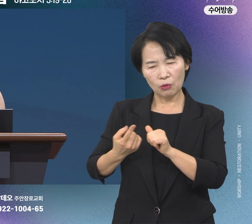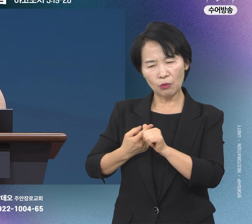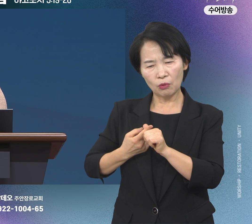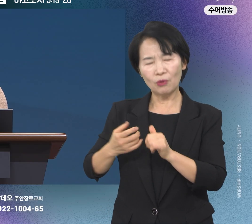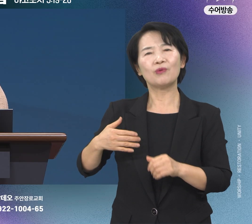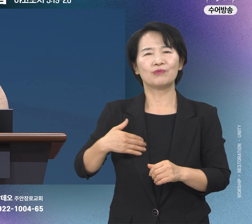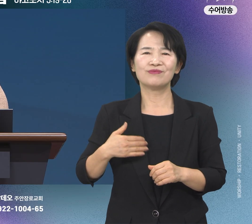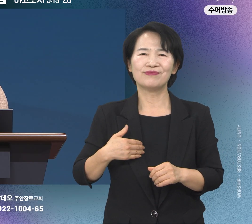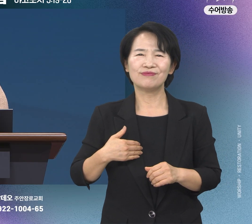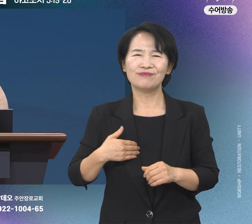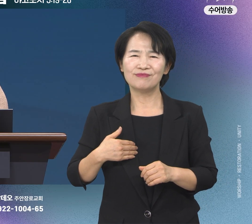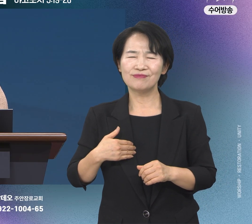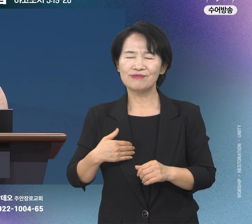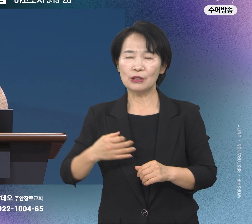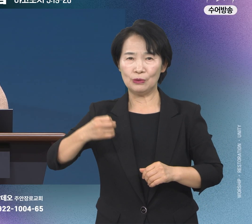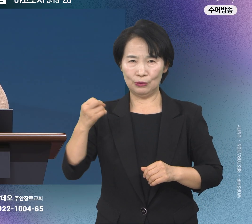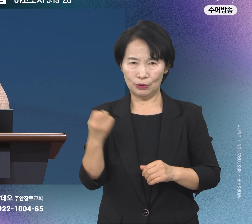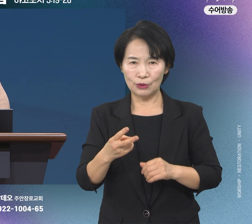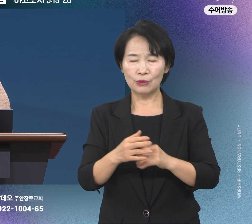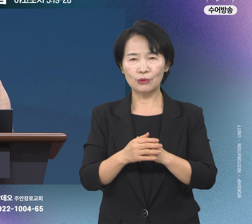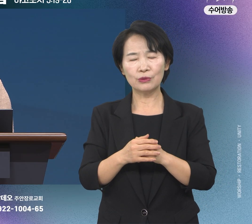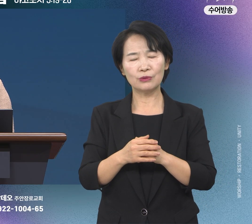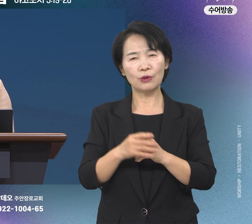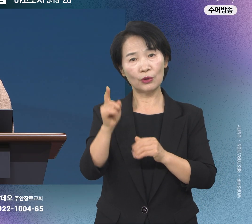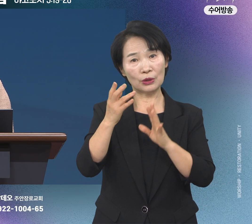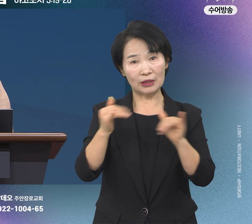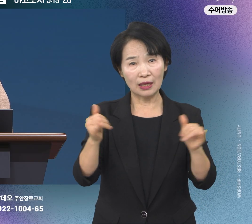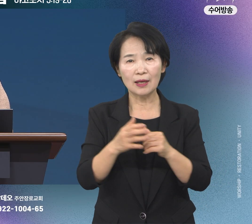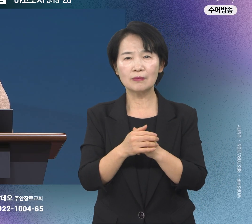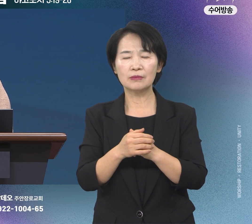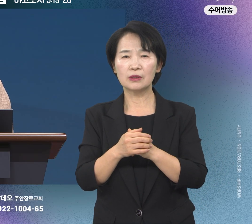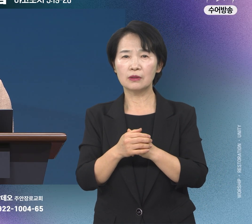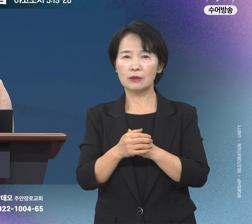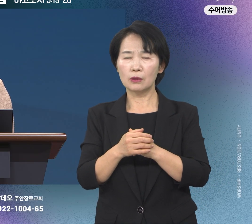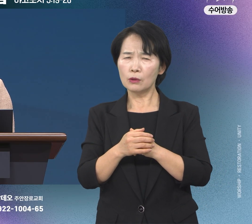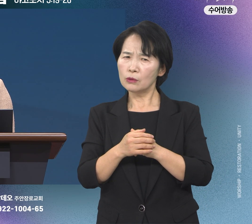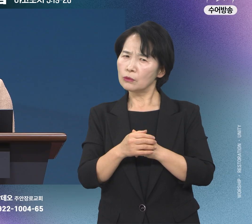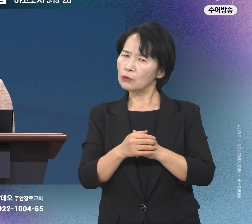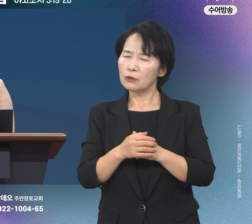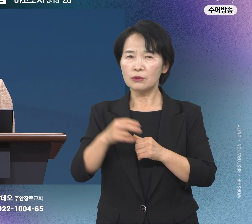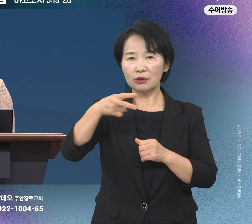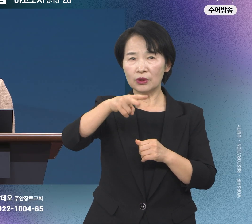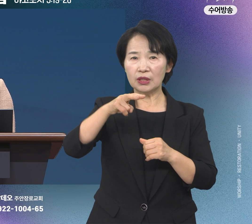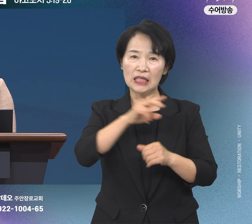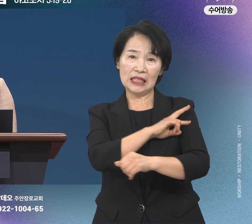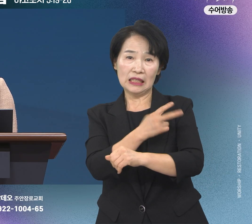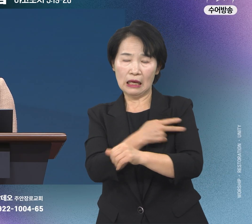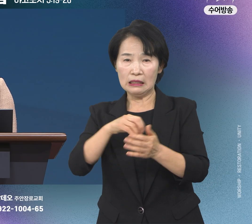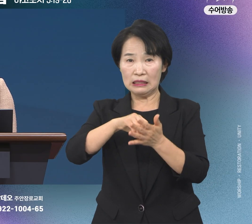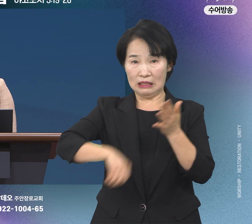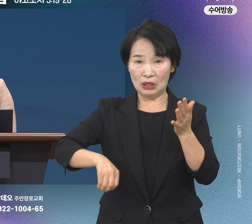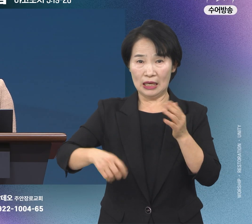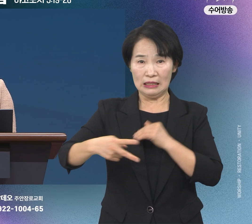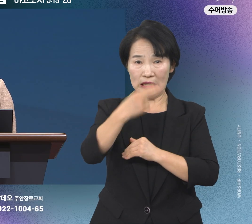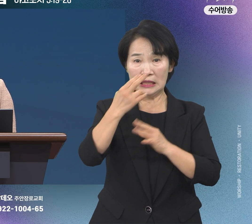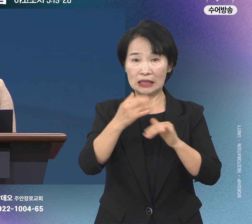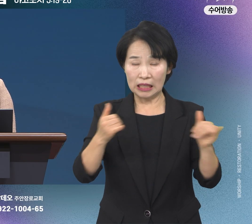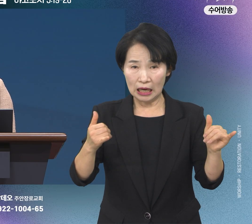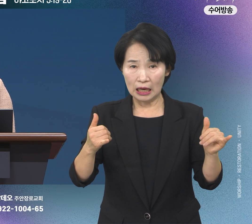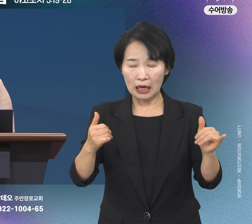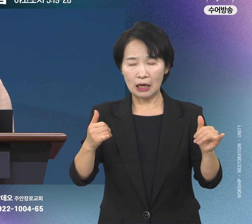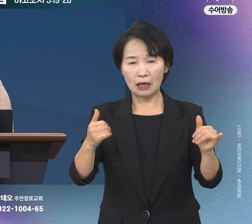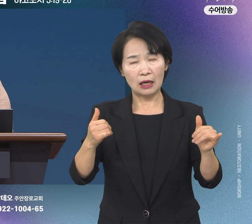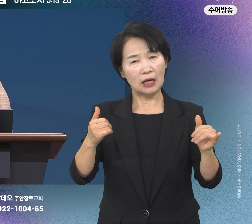이런 말들과, 그리고 또 누구는 신천지 탈퇴자라는 그 말보다는 신천지에 있었던